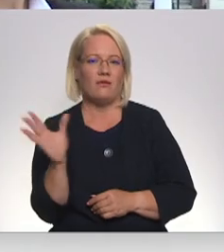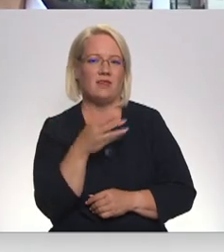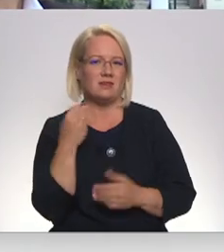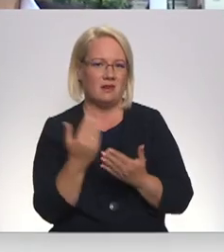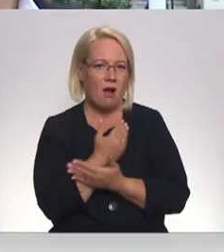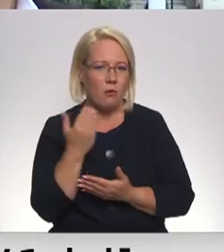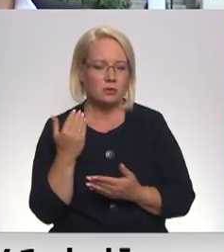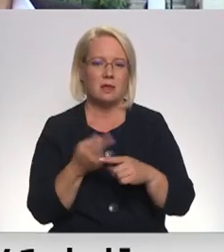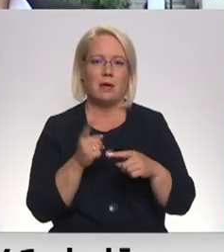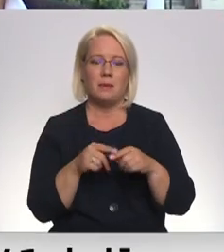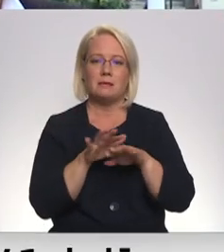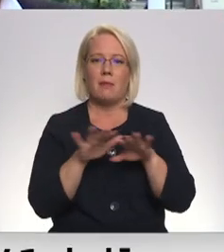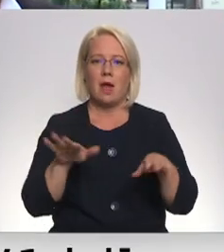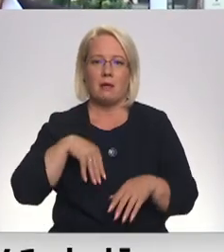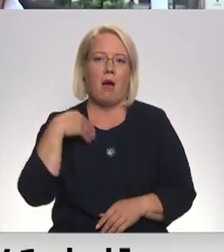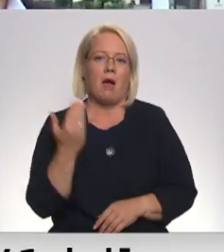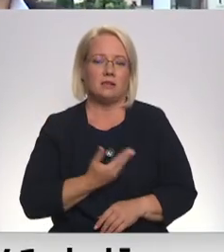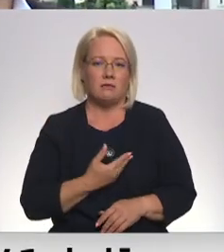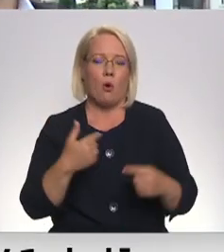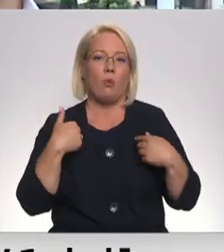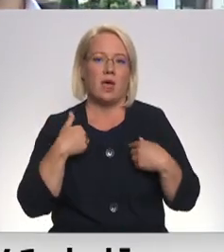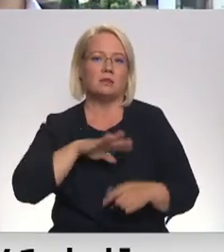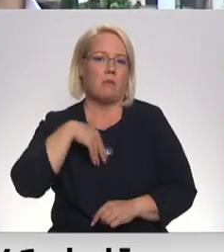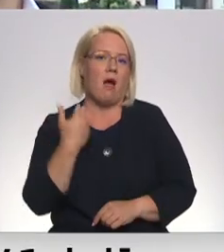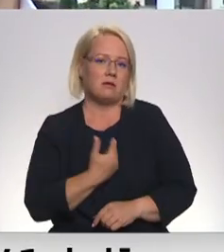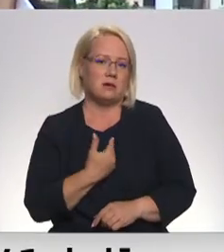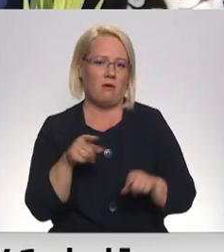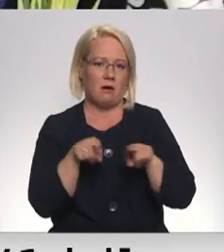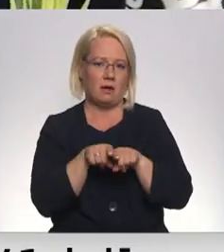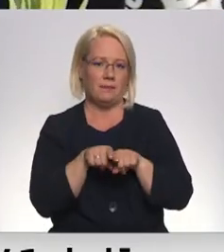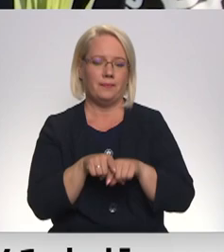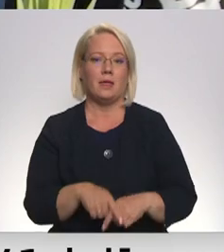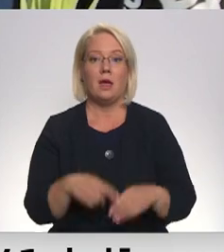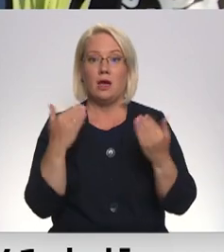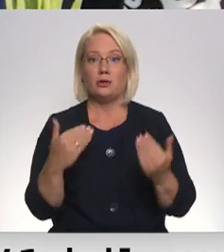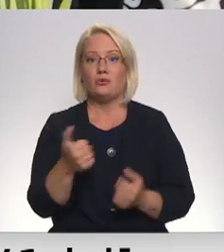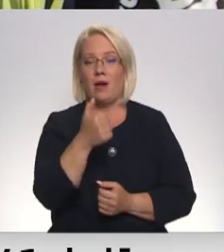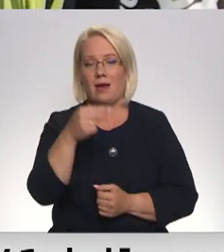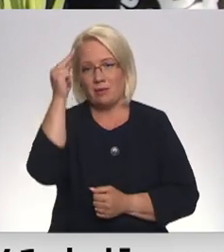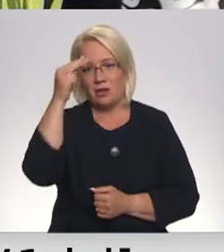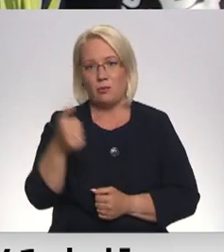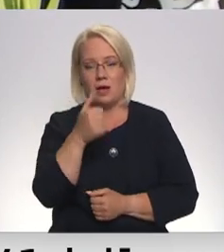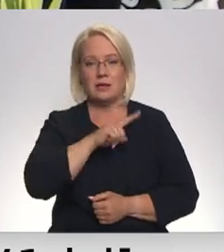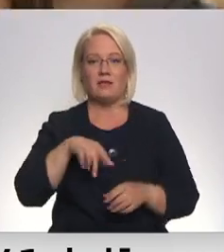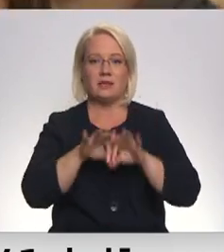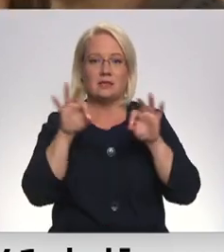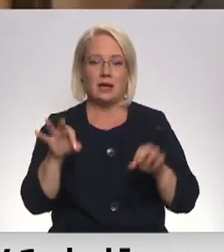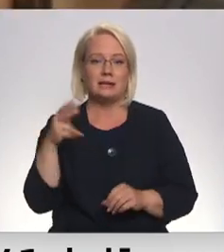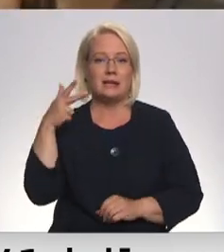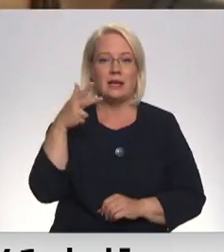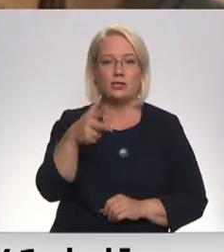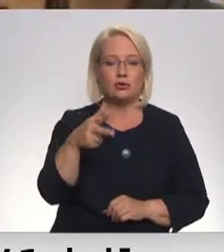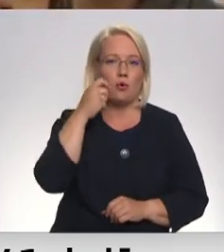jauns. Tāpēc bērni pārdzīvo, un es pārdzīvoju. Šogad mācību gads Latvijā sācies